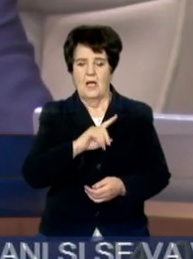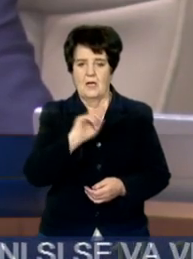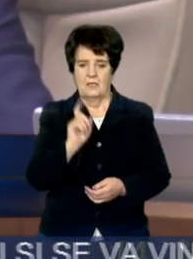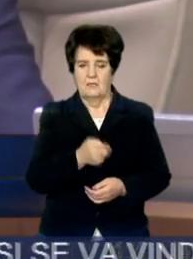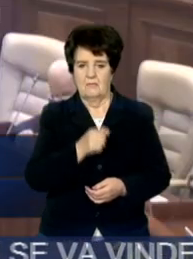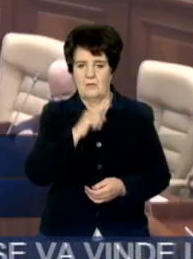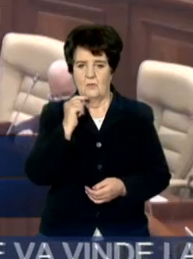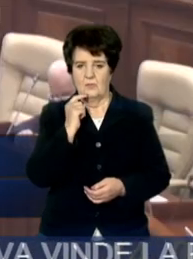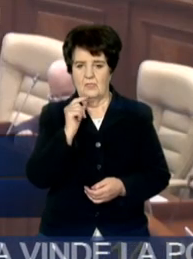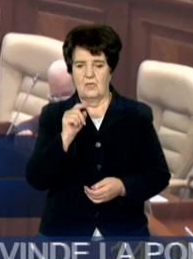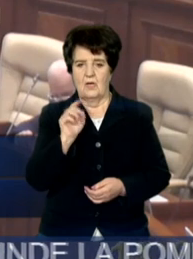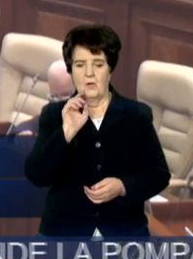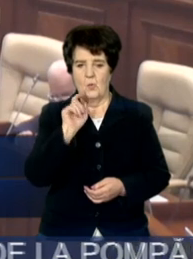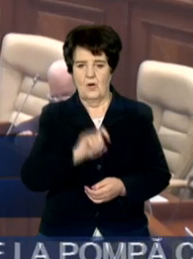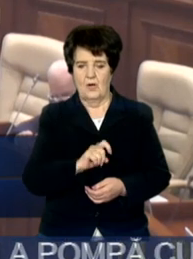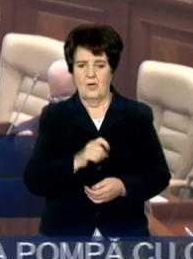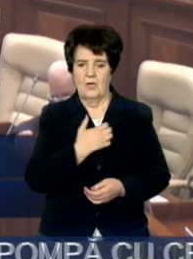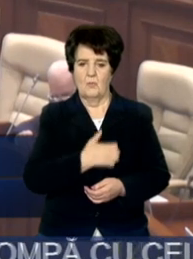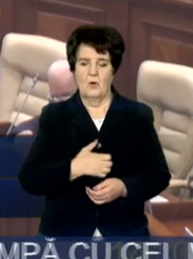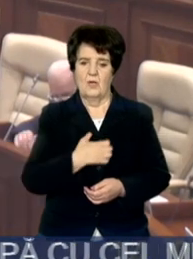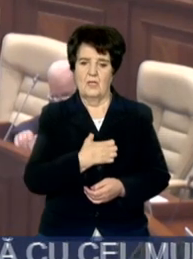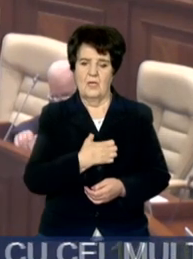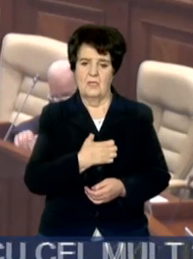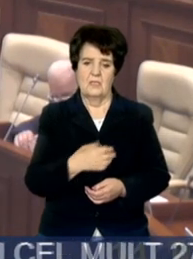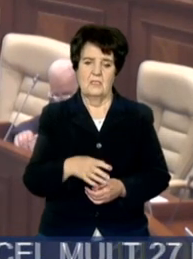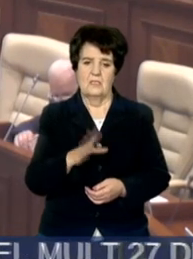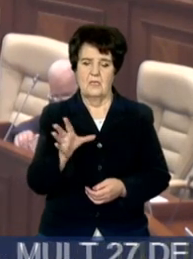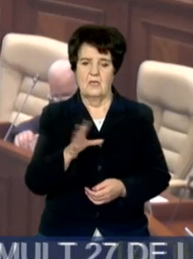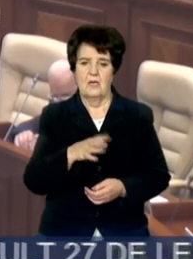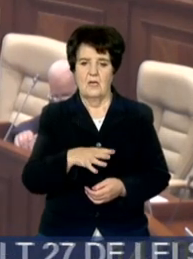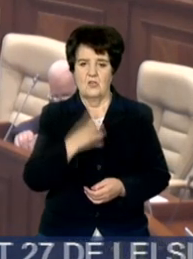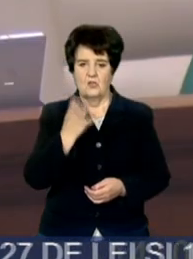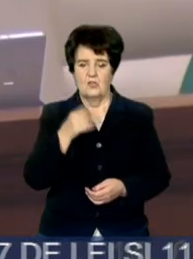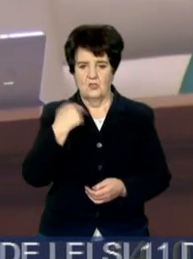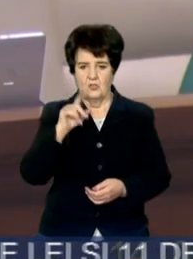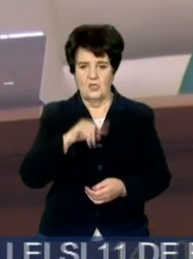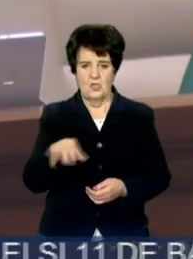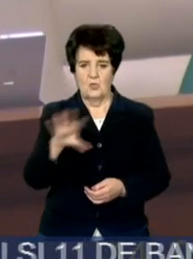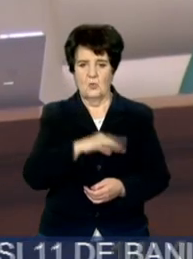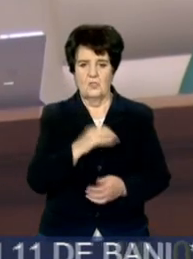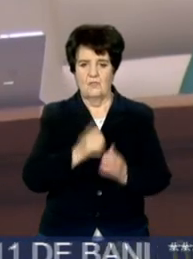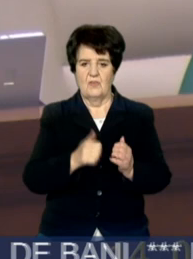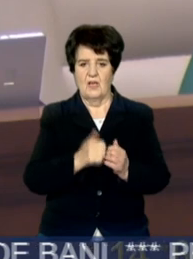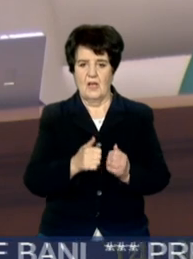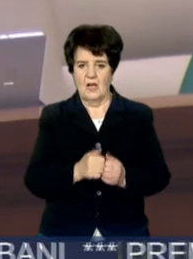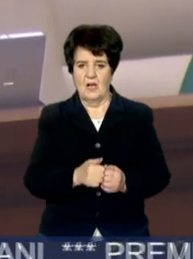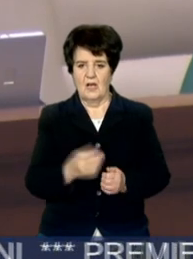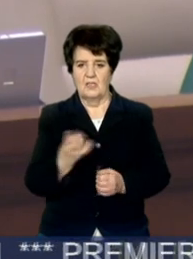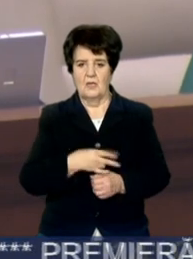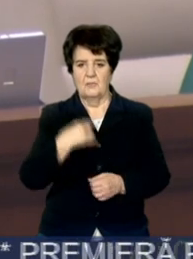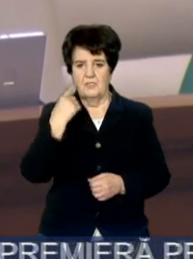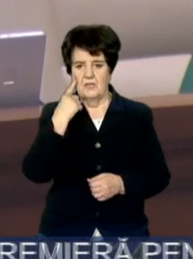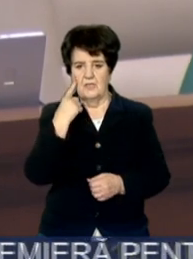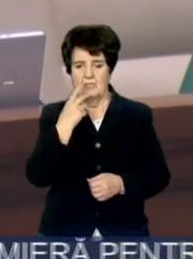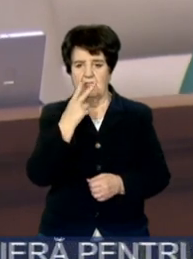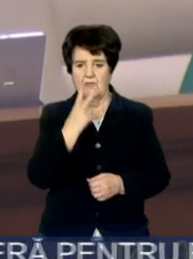o condamnați este foarte important să știi pe toată clasa politică fiecare din noi ce ne gândim și